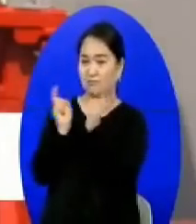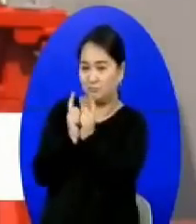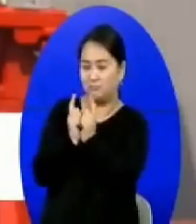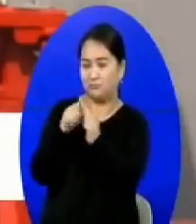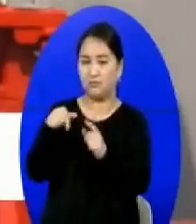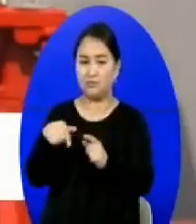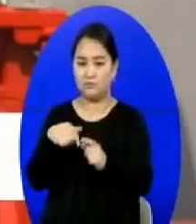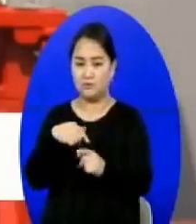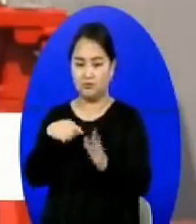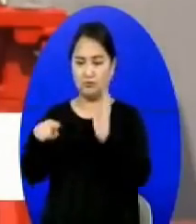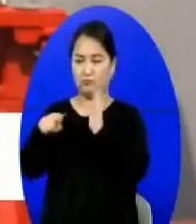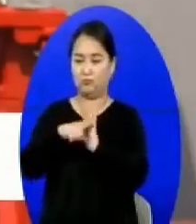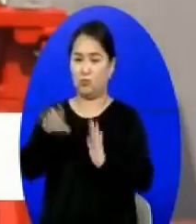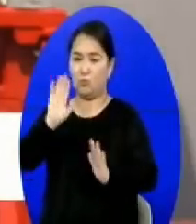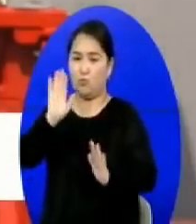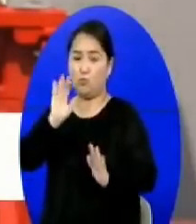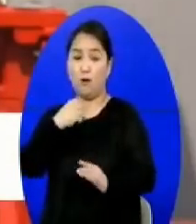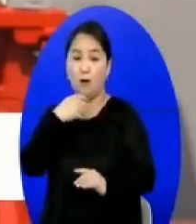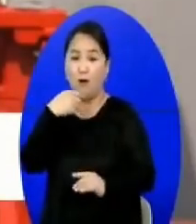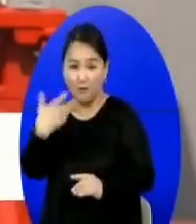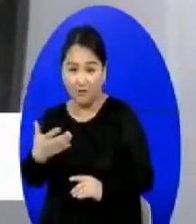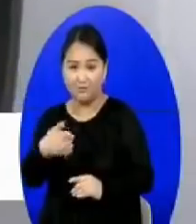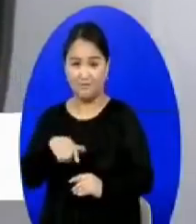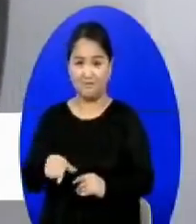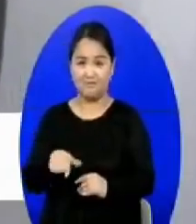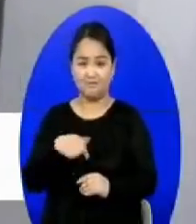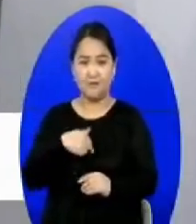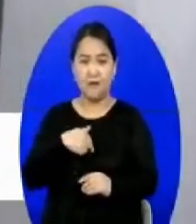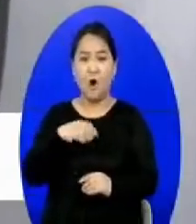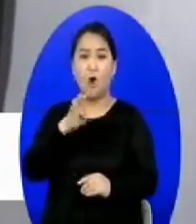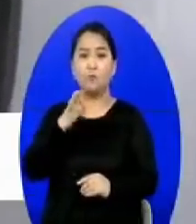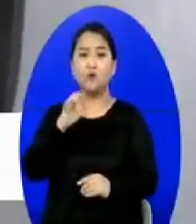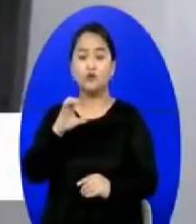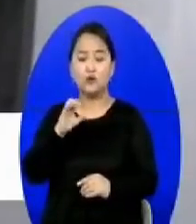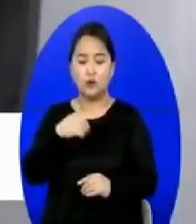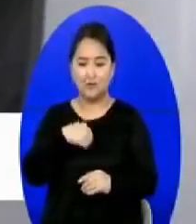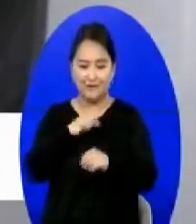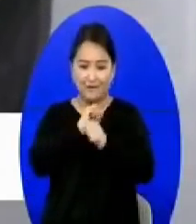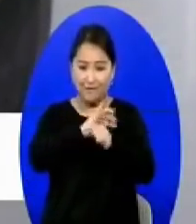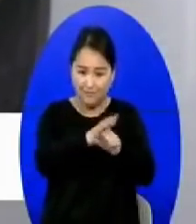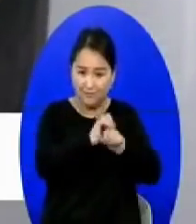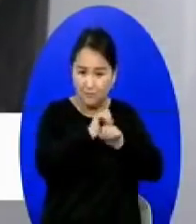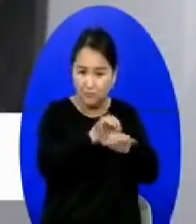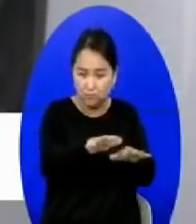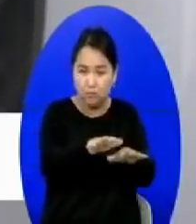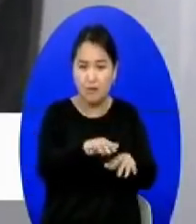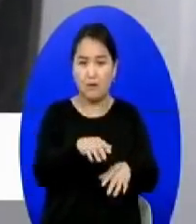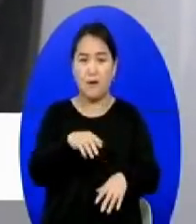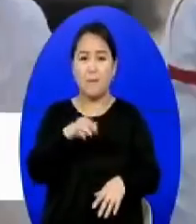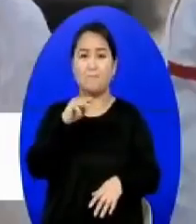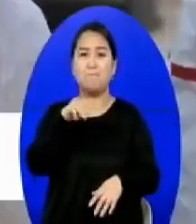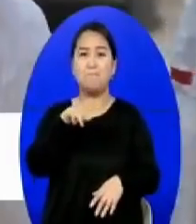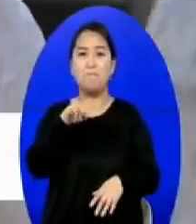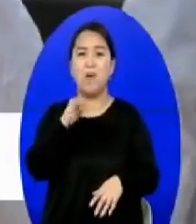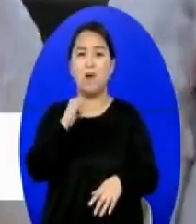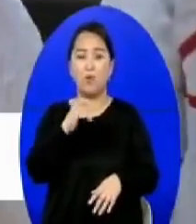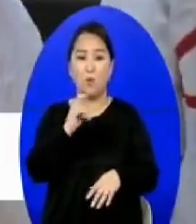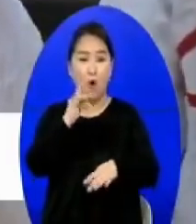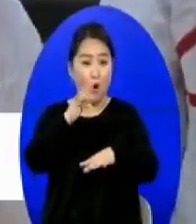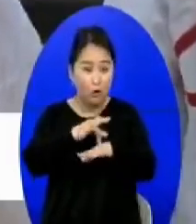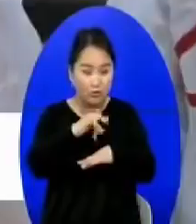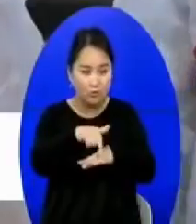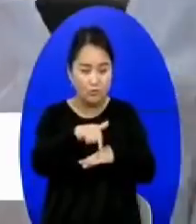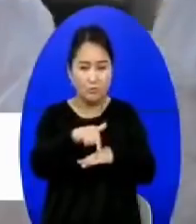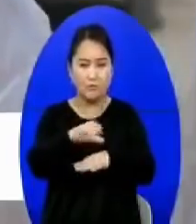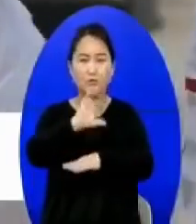ёсоор илэрхийлжээ. За өмнөд солонгост халдвар авсан тохиолдлын 80 орчим хувь нь Тэгу хотын Христийн шашны сүмтэй холбоотой нь тогтоогдсон байна.